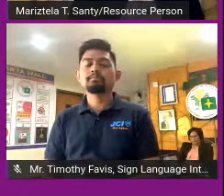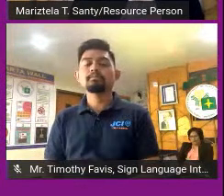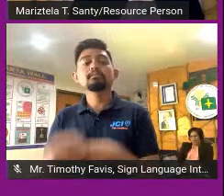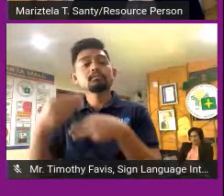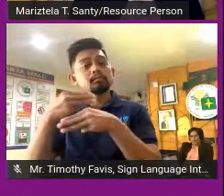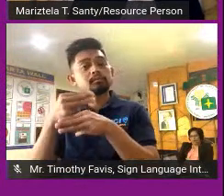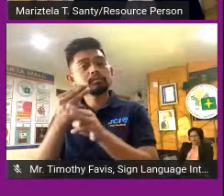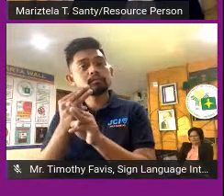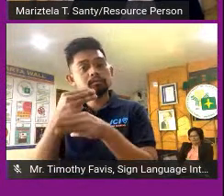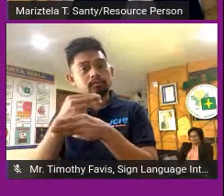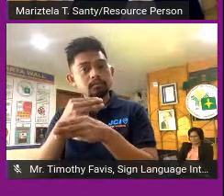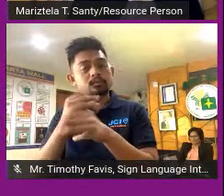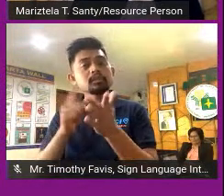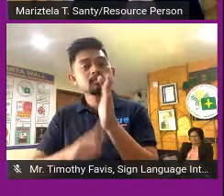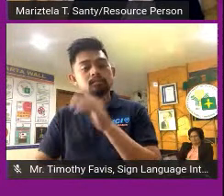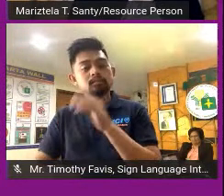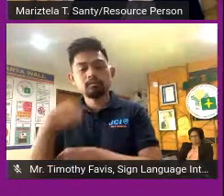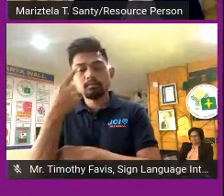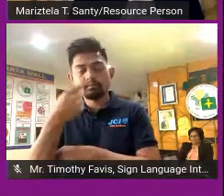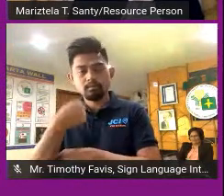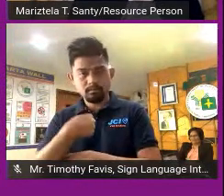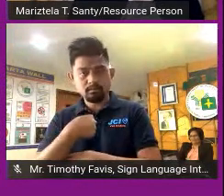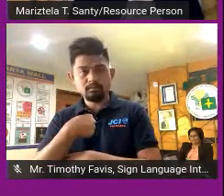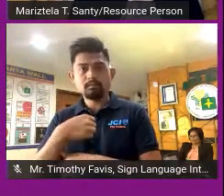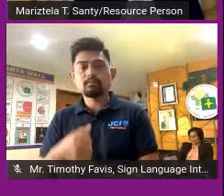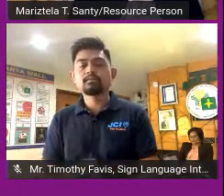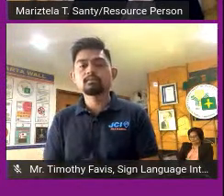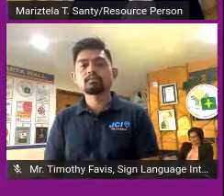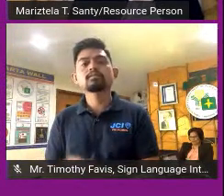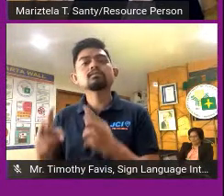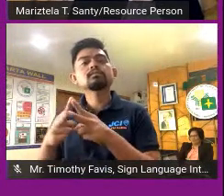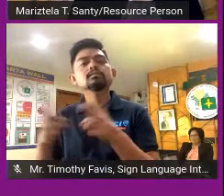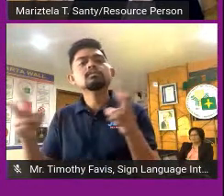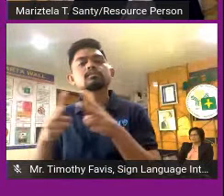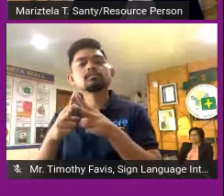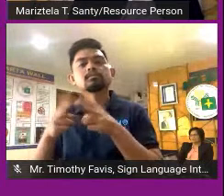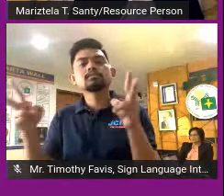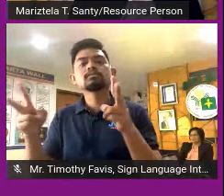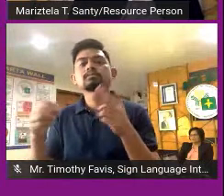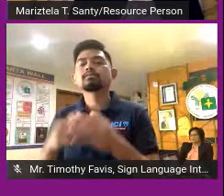So, yan po ang mga, some very, ano to, very